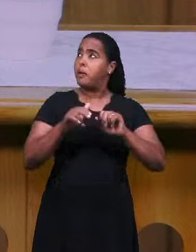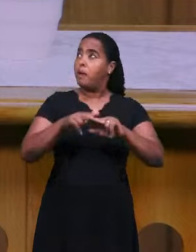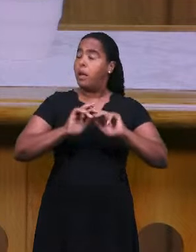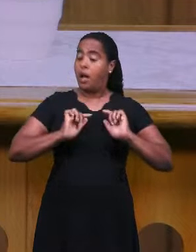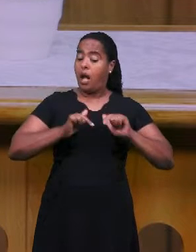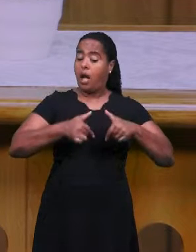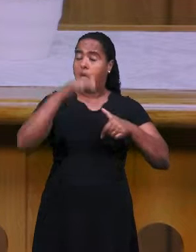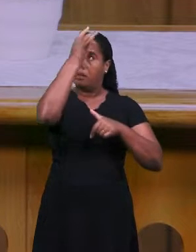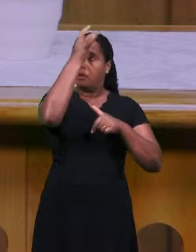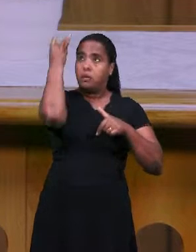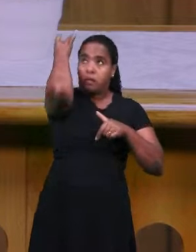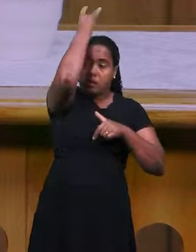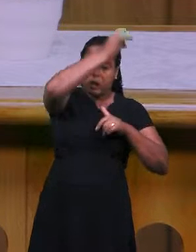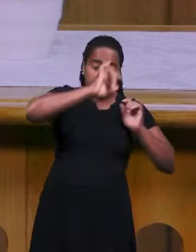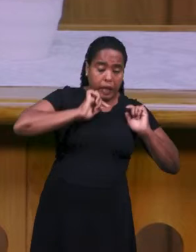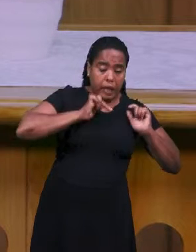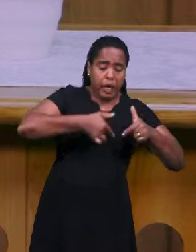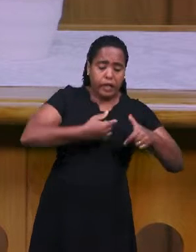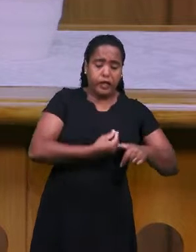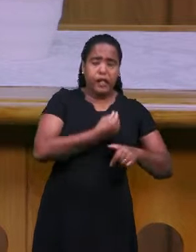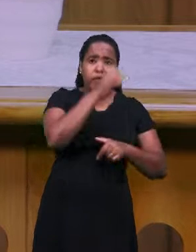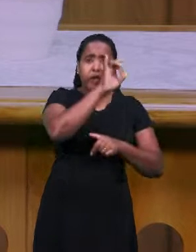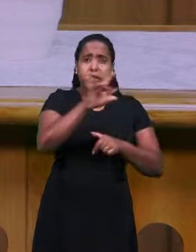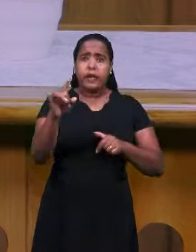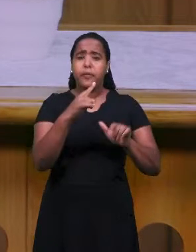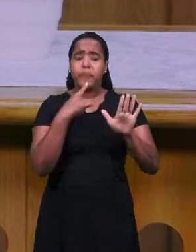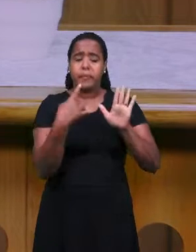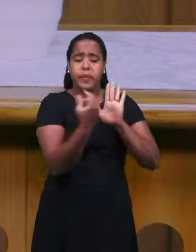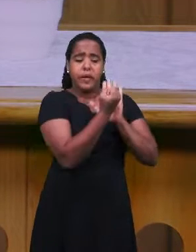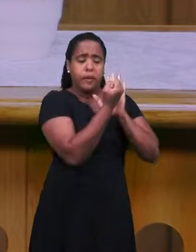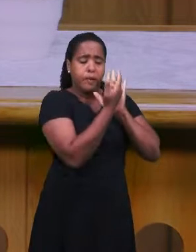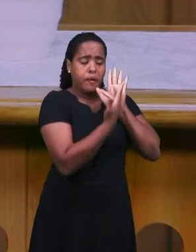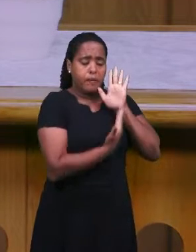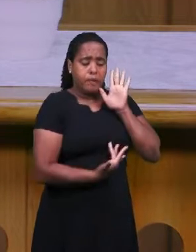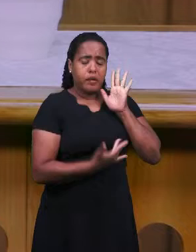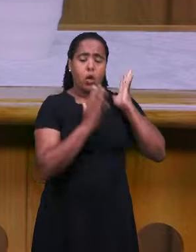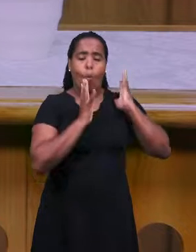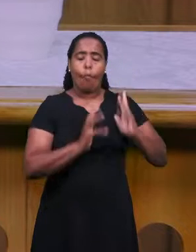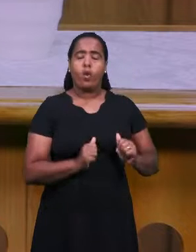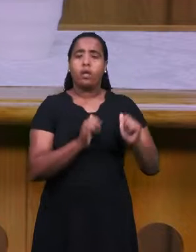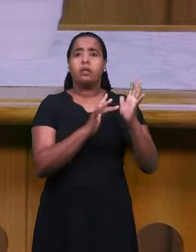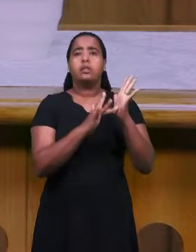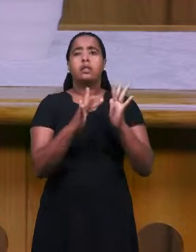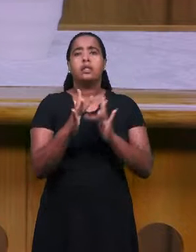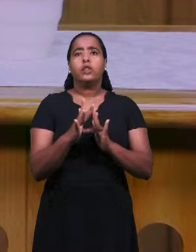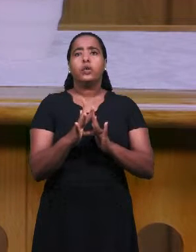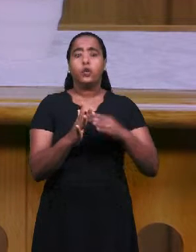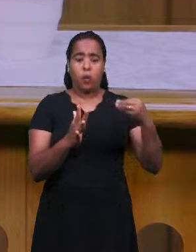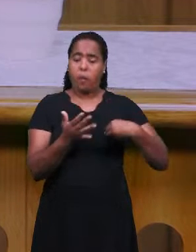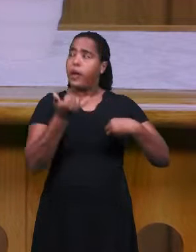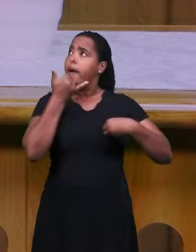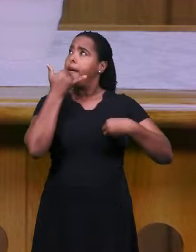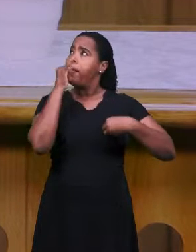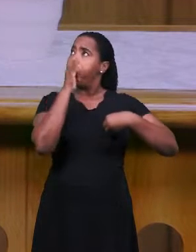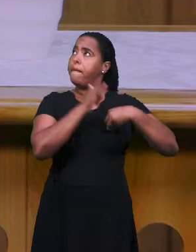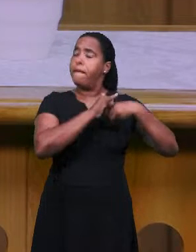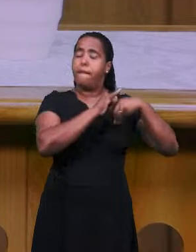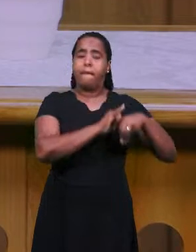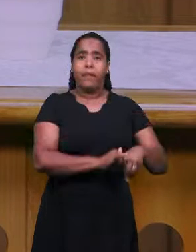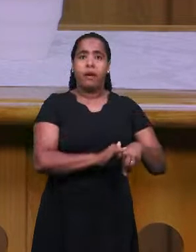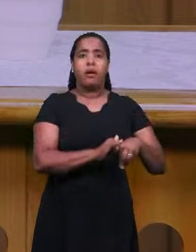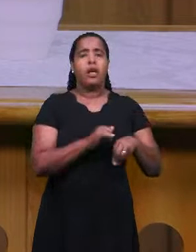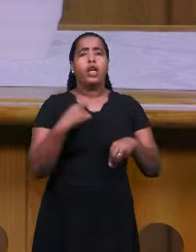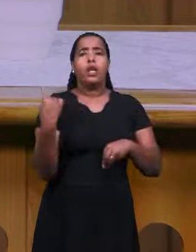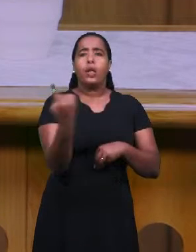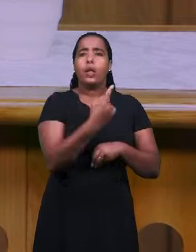Духа Твоего Святого в наших жизнях, чтобы мы могли быть омыты, очищены кровью Иисуса, имели прощение греха и